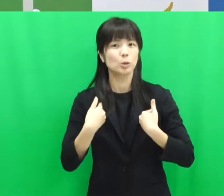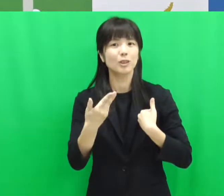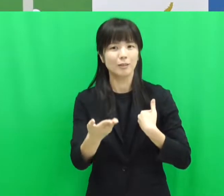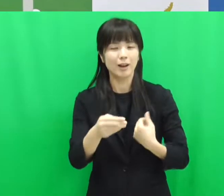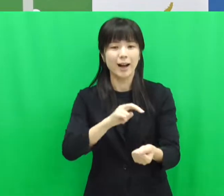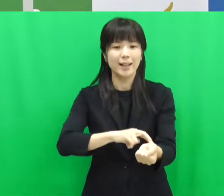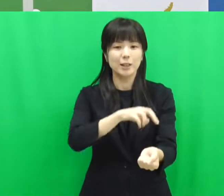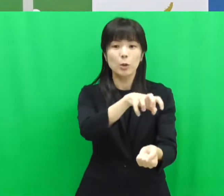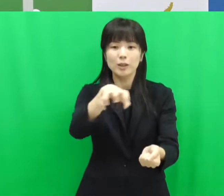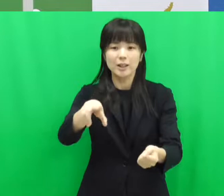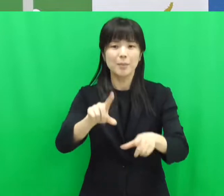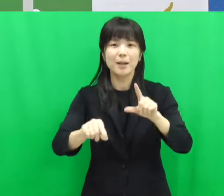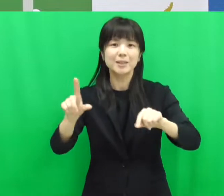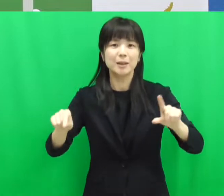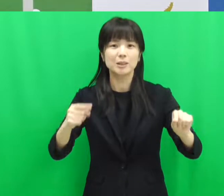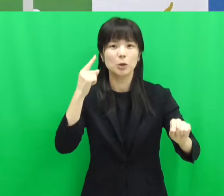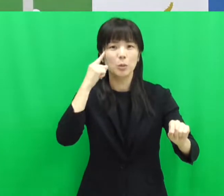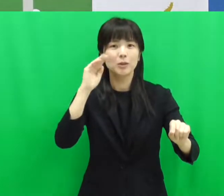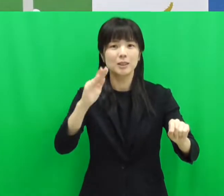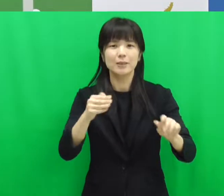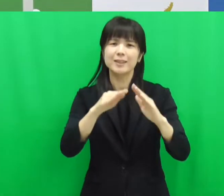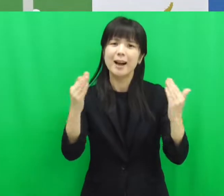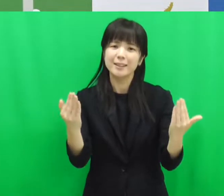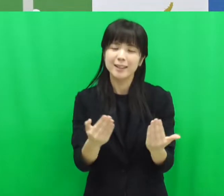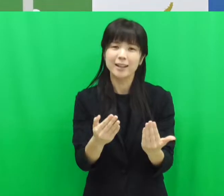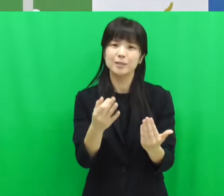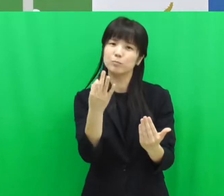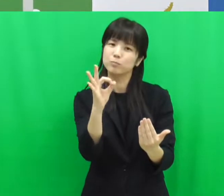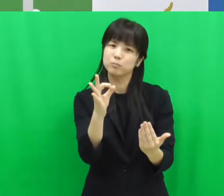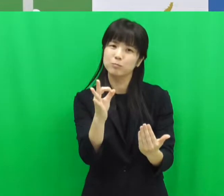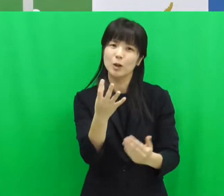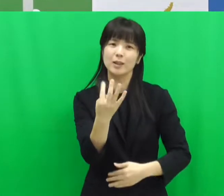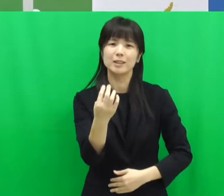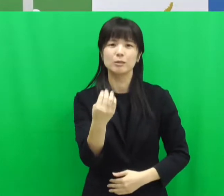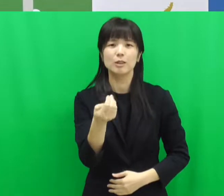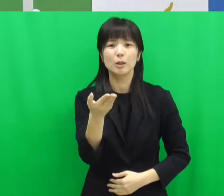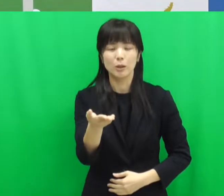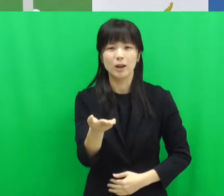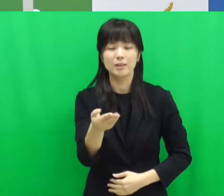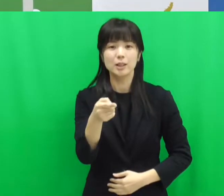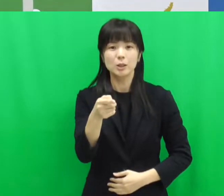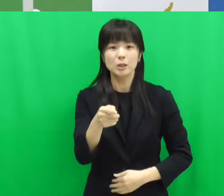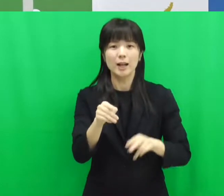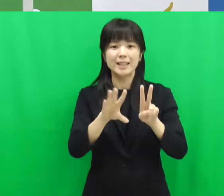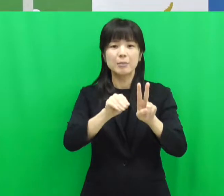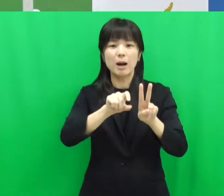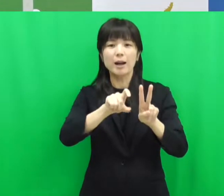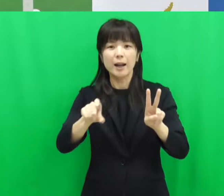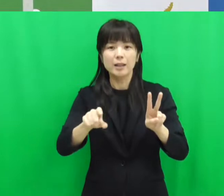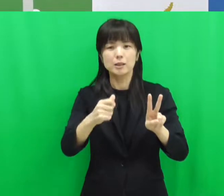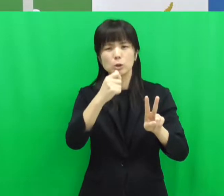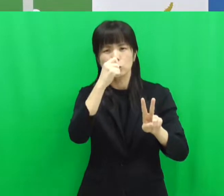ますけれども、かかるのでしょうか。それのうち2万円というのがどれぐらいの割合になるのか教えて